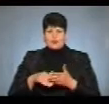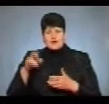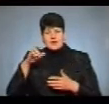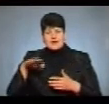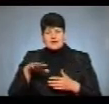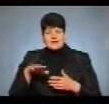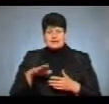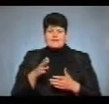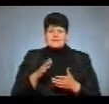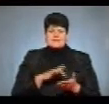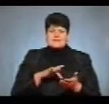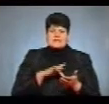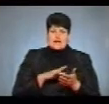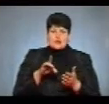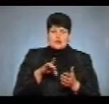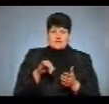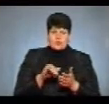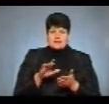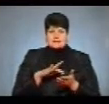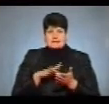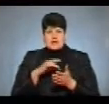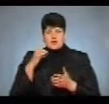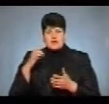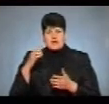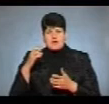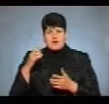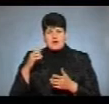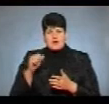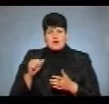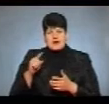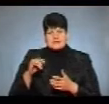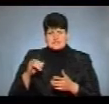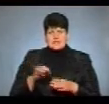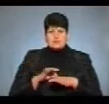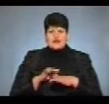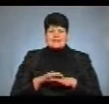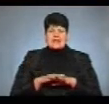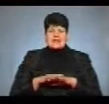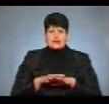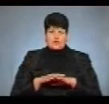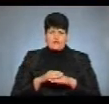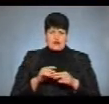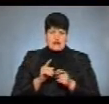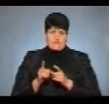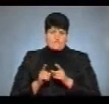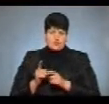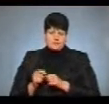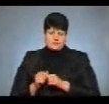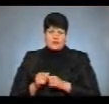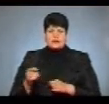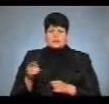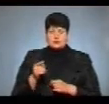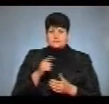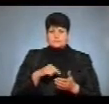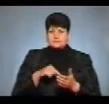від Центральної Європи до Центральної Азії для проведення ринкових реформ. У Тернопільському